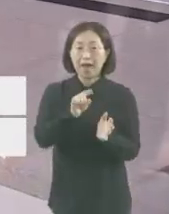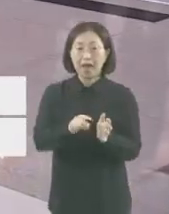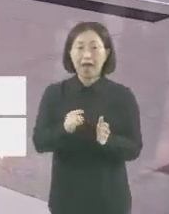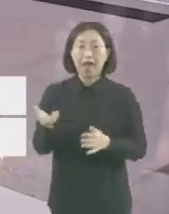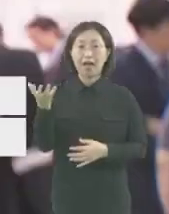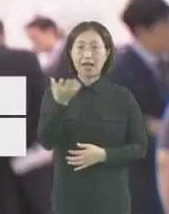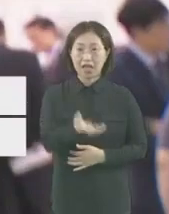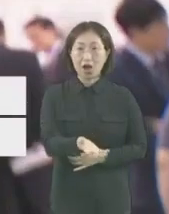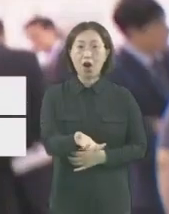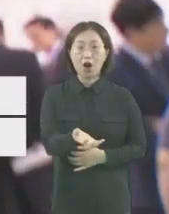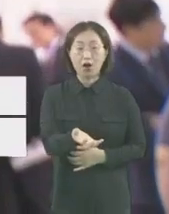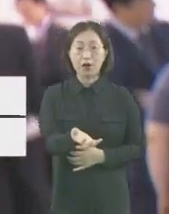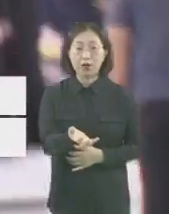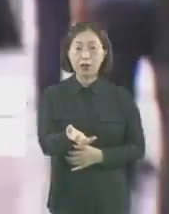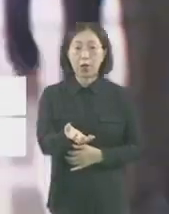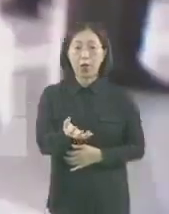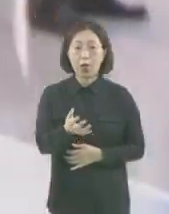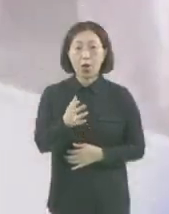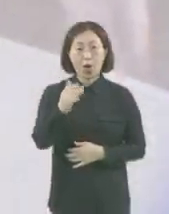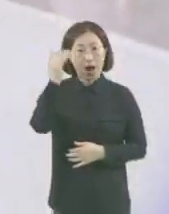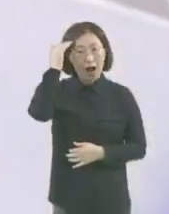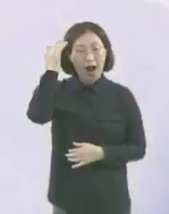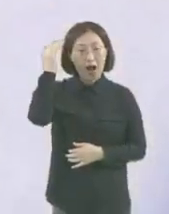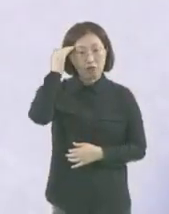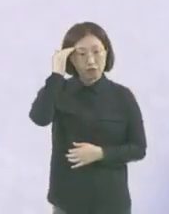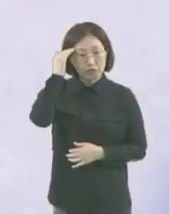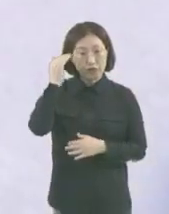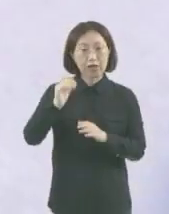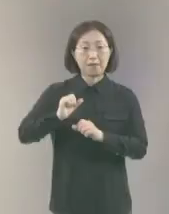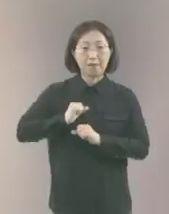계기로 대전이 K-방위산업의 새로운